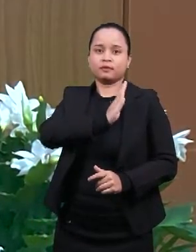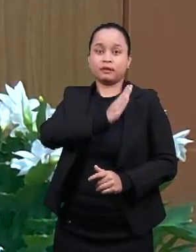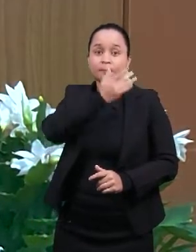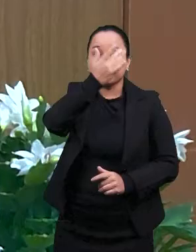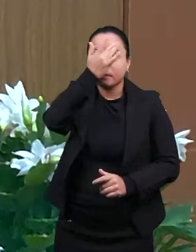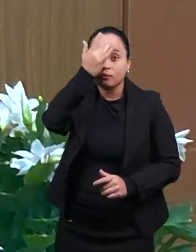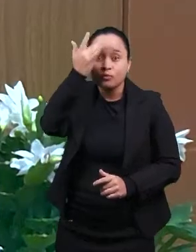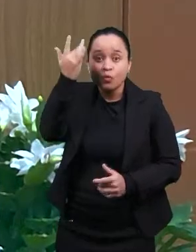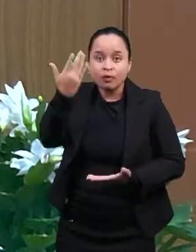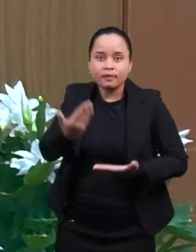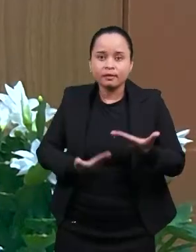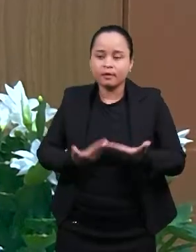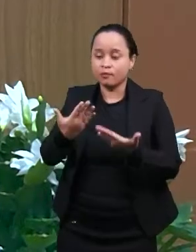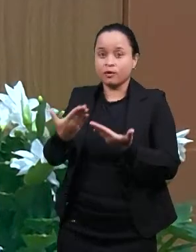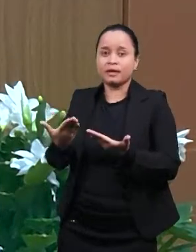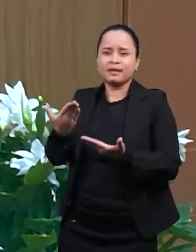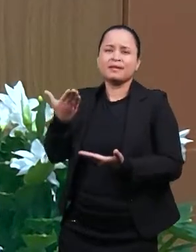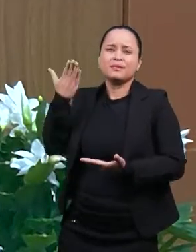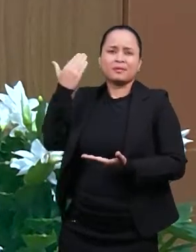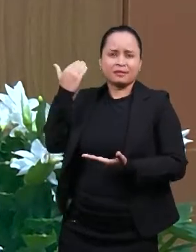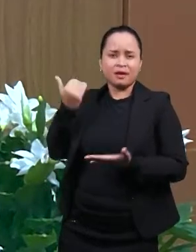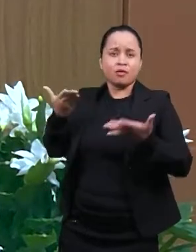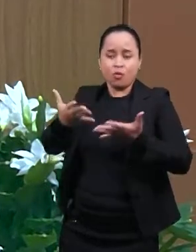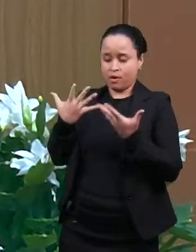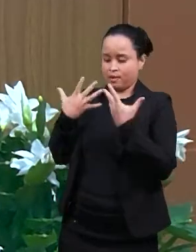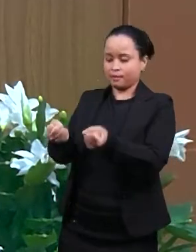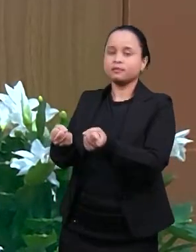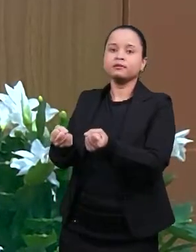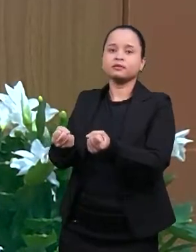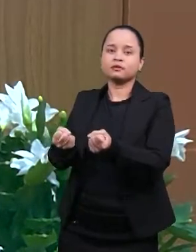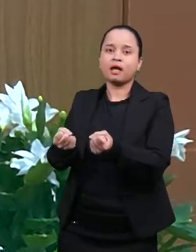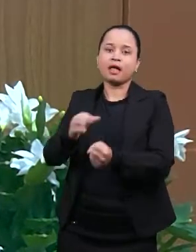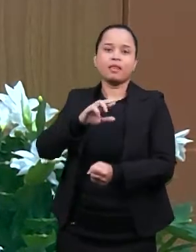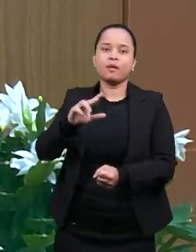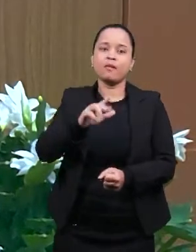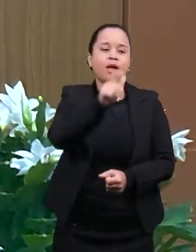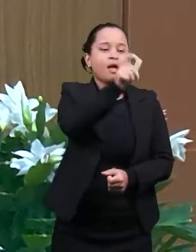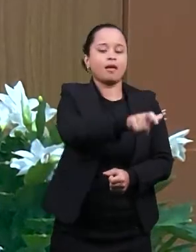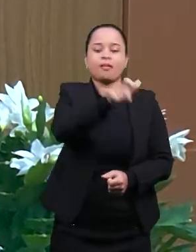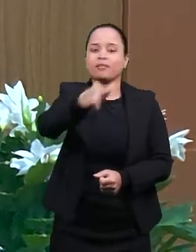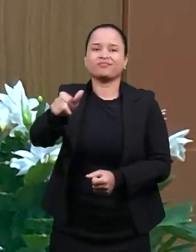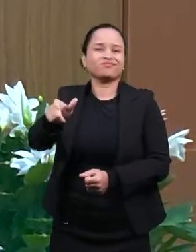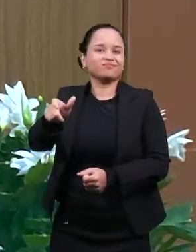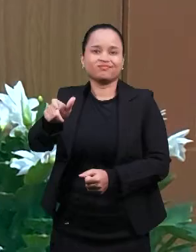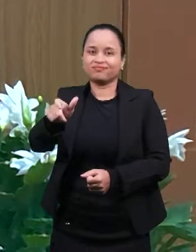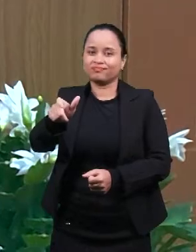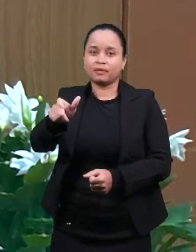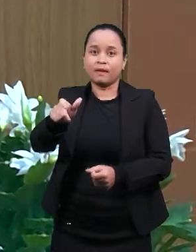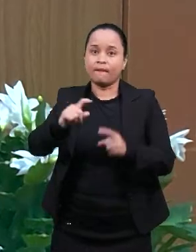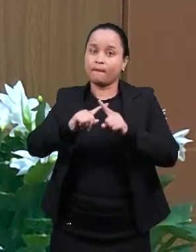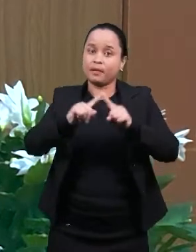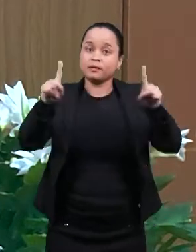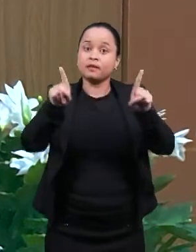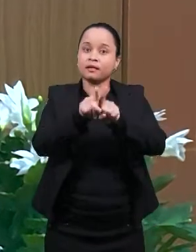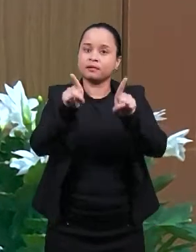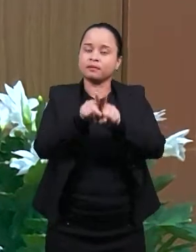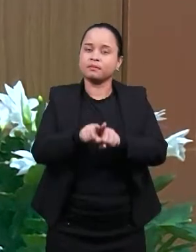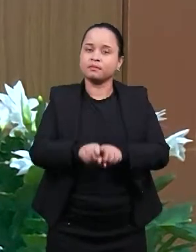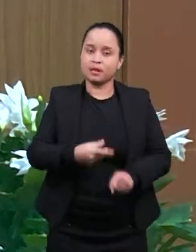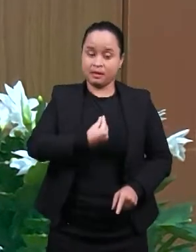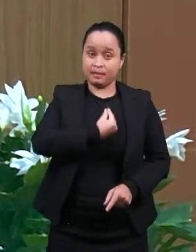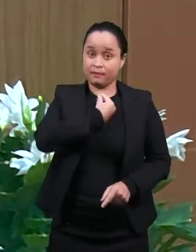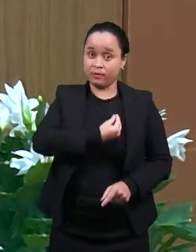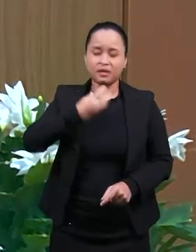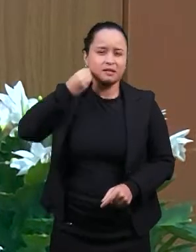приняли Его. Он не тут, там, где-то там. И в жизни, и в теле,